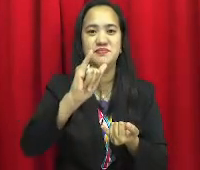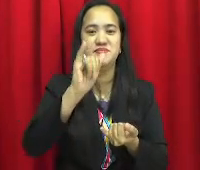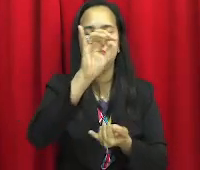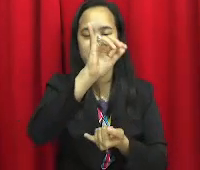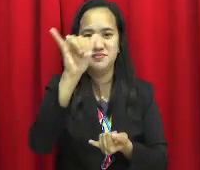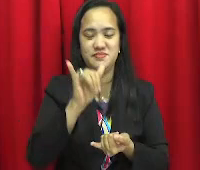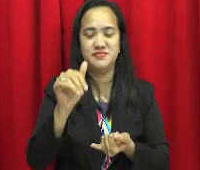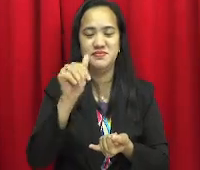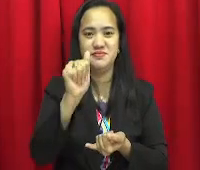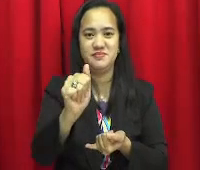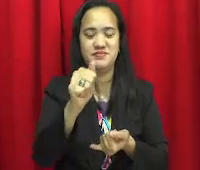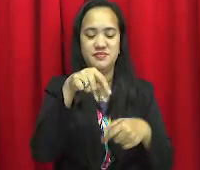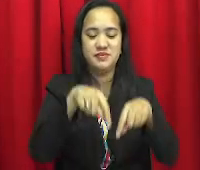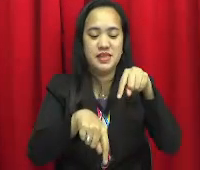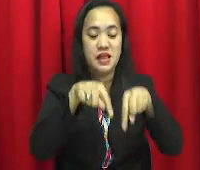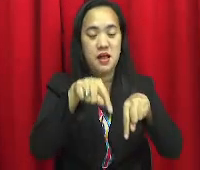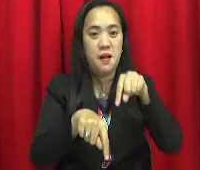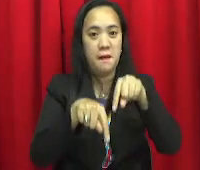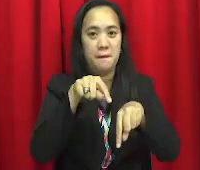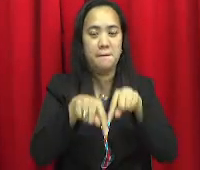ginawa,